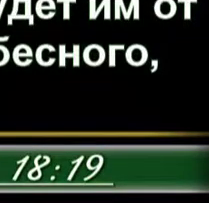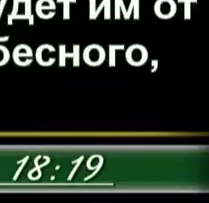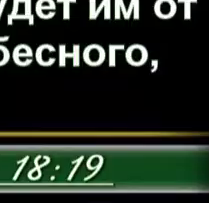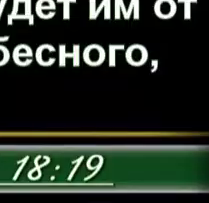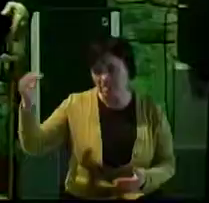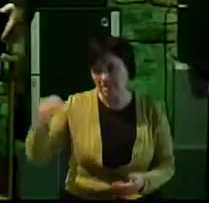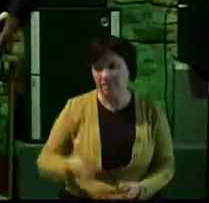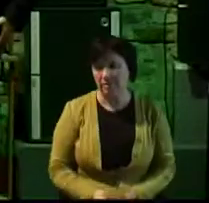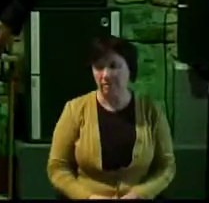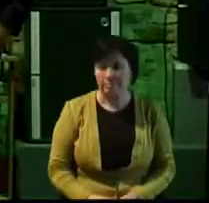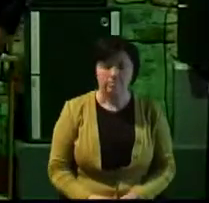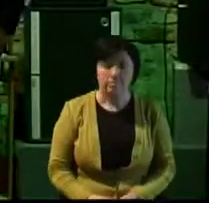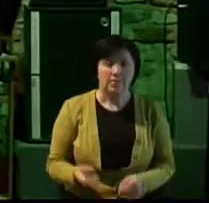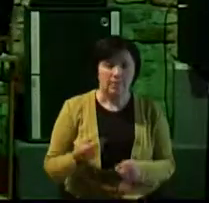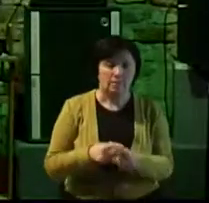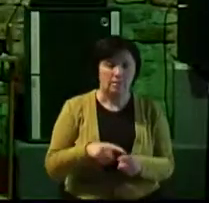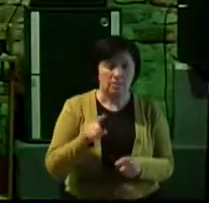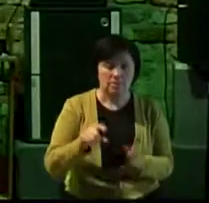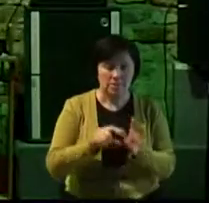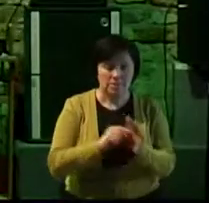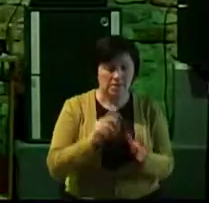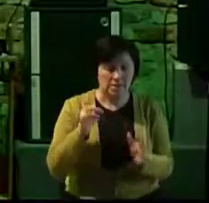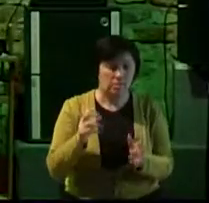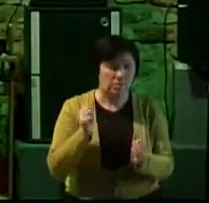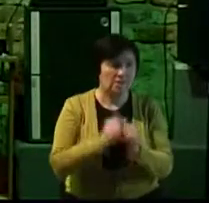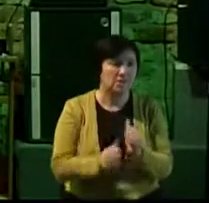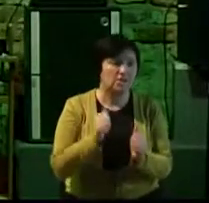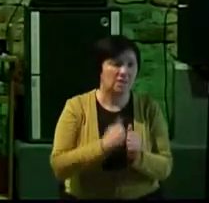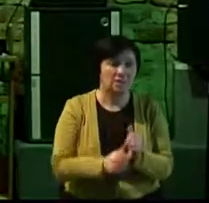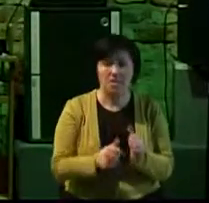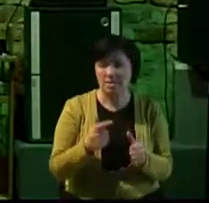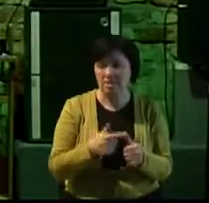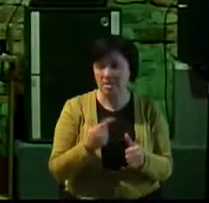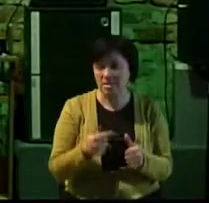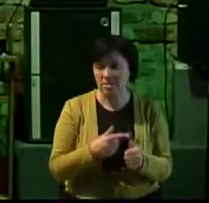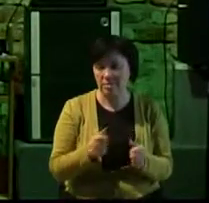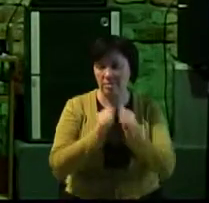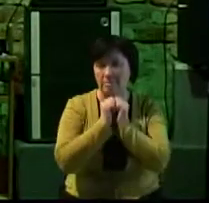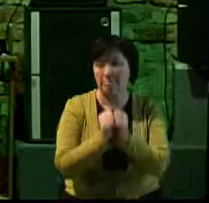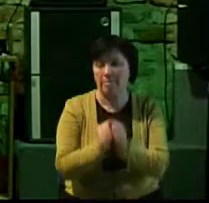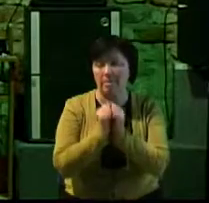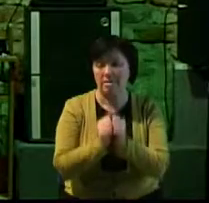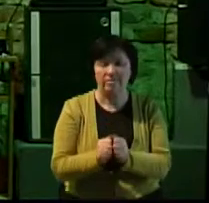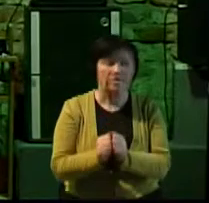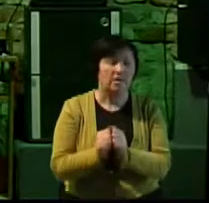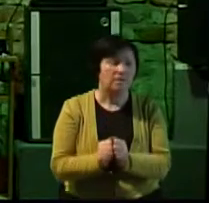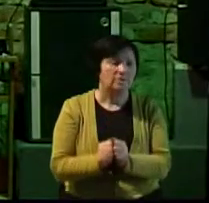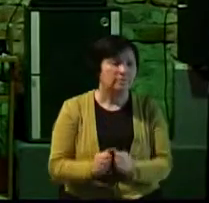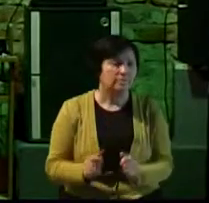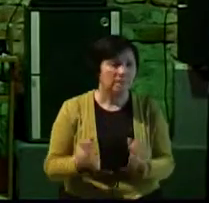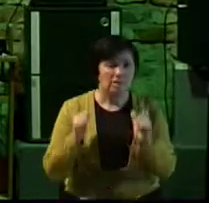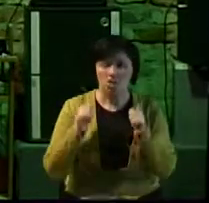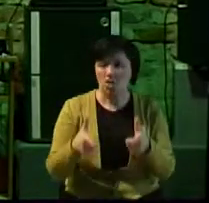не считается братом или сестрой. И дальше Господь, заканчивая или подводя итог этой теме, которую Он